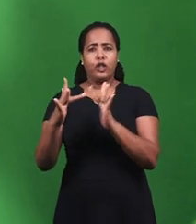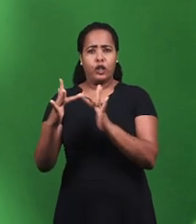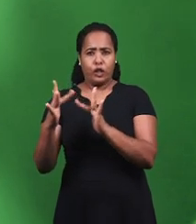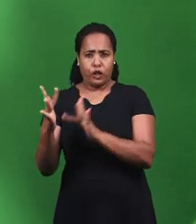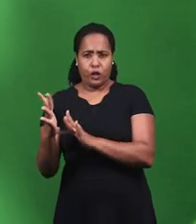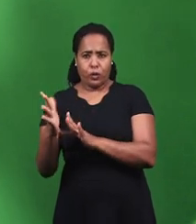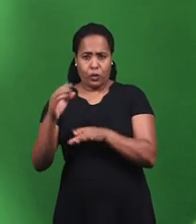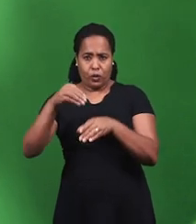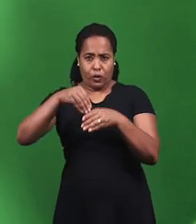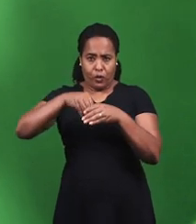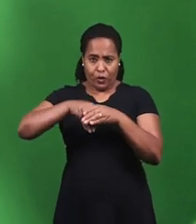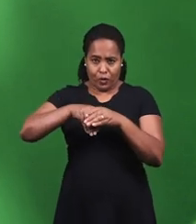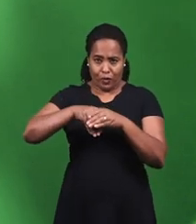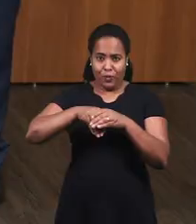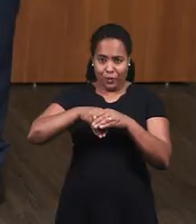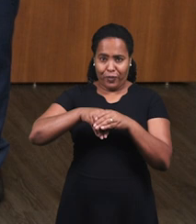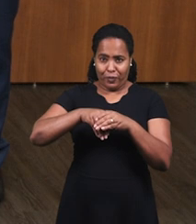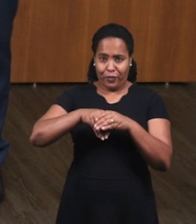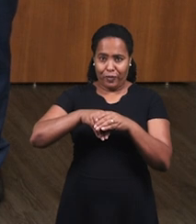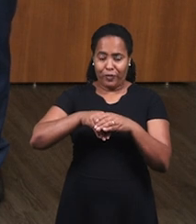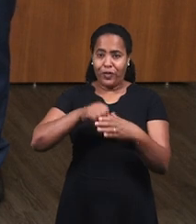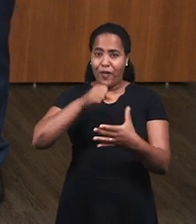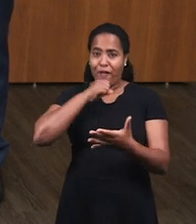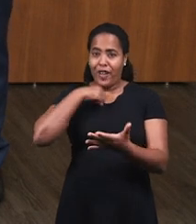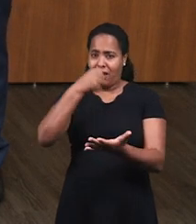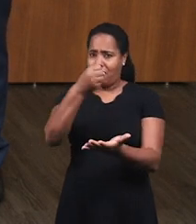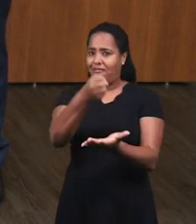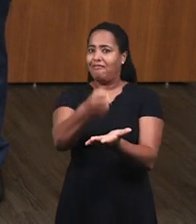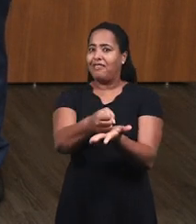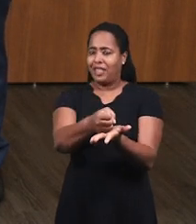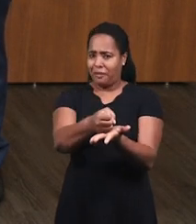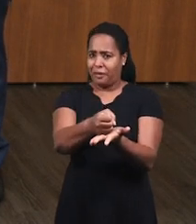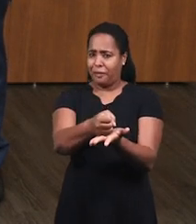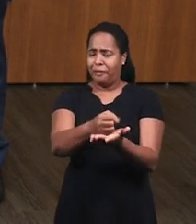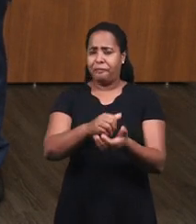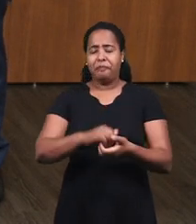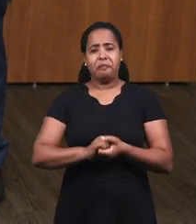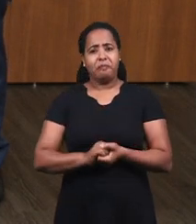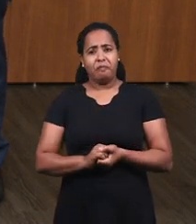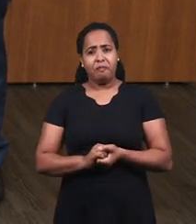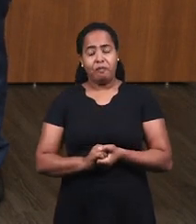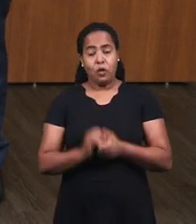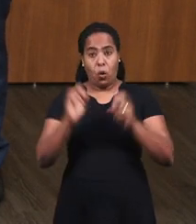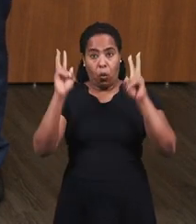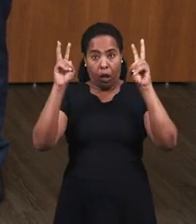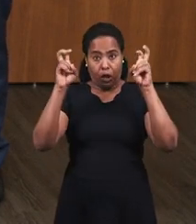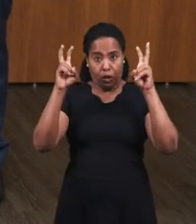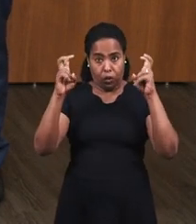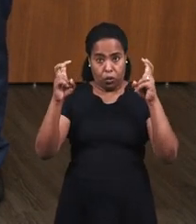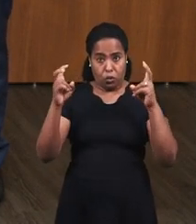dans l'Ancien Testament. Il ne sera pas possible